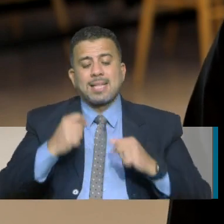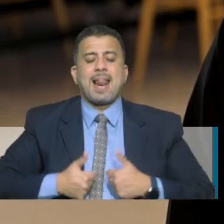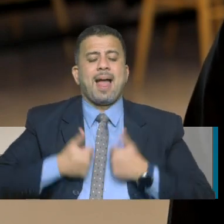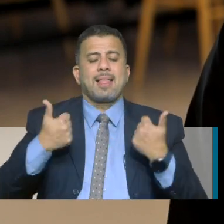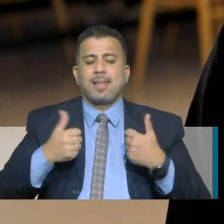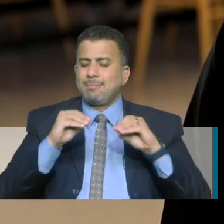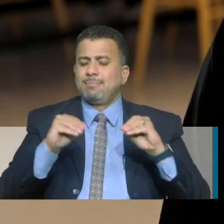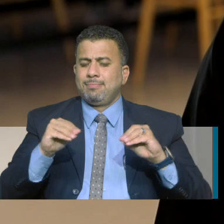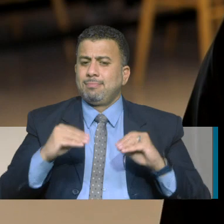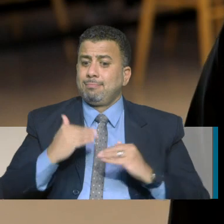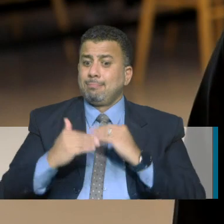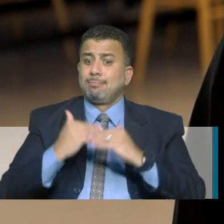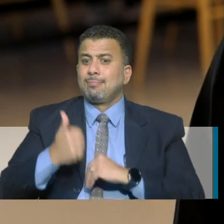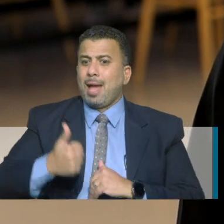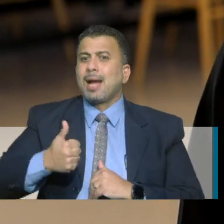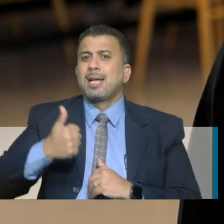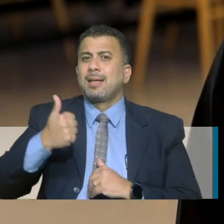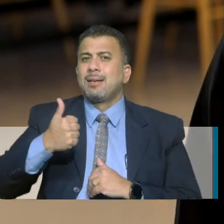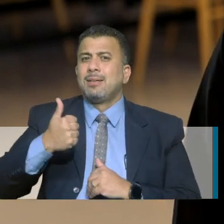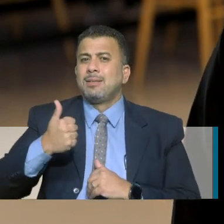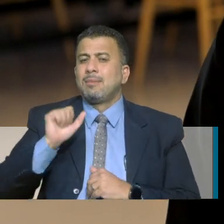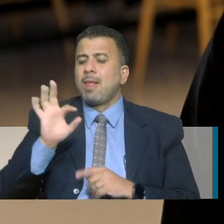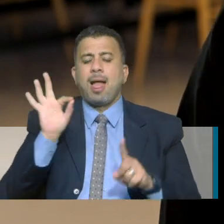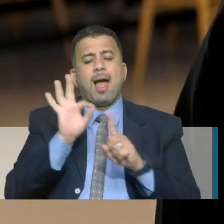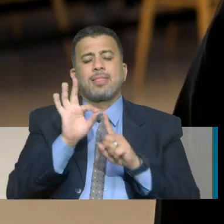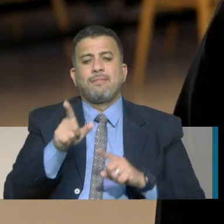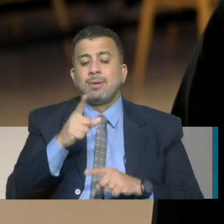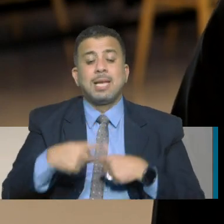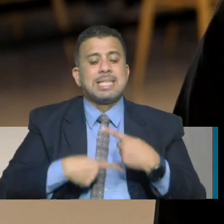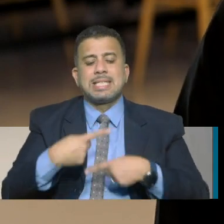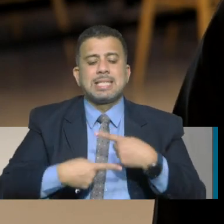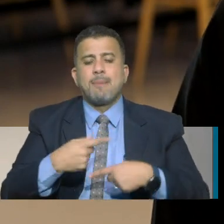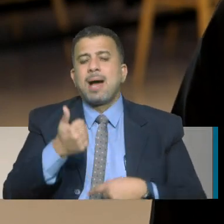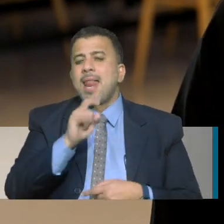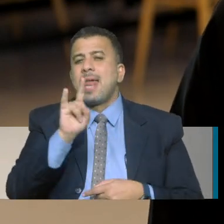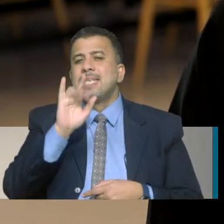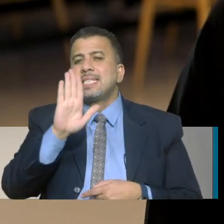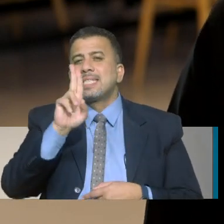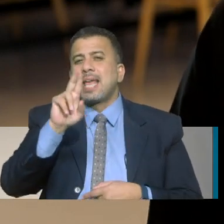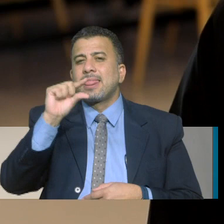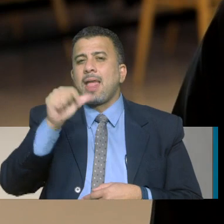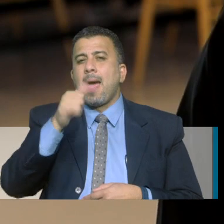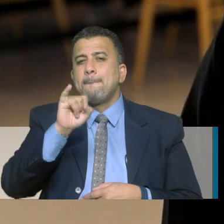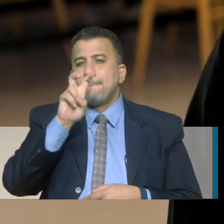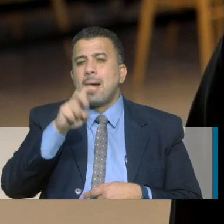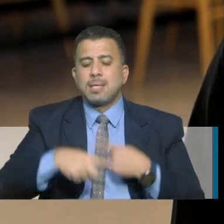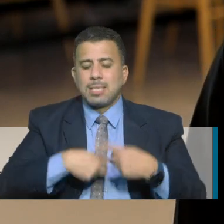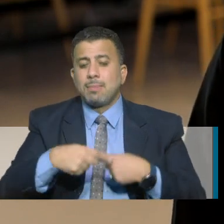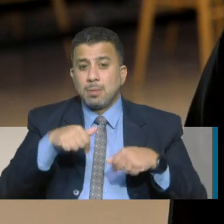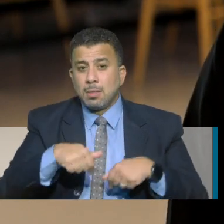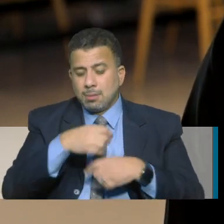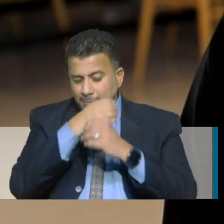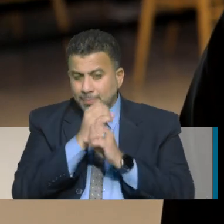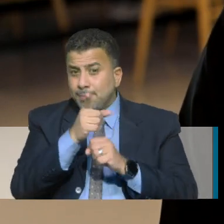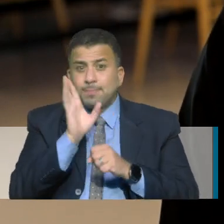الحياتية لتحقيق هذا الغرض من اللي هو الاستدامة. ونحن اليوم في المختبر نقدم